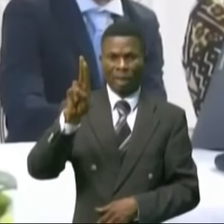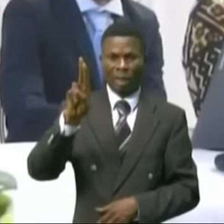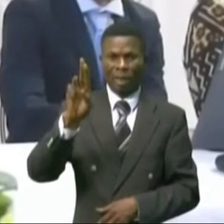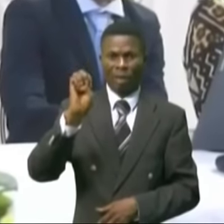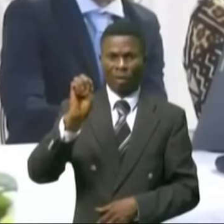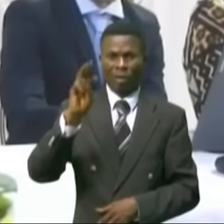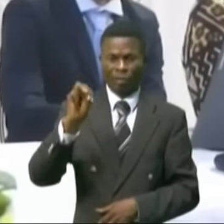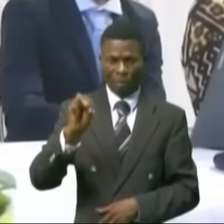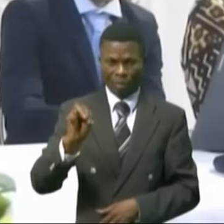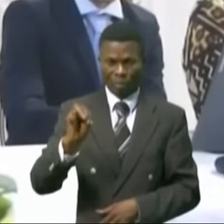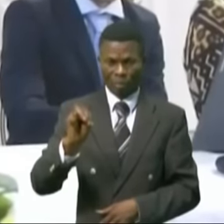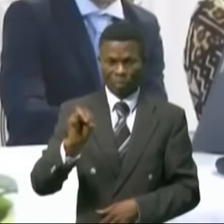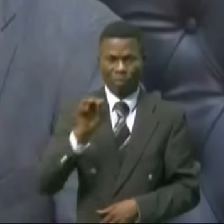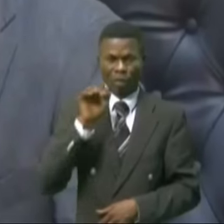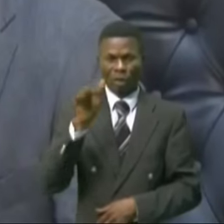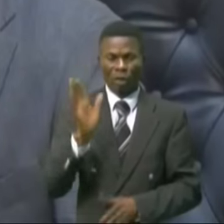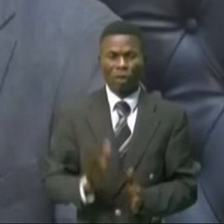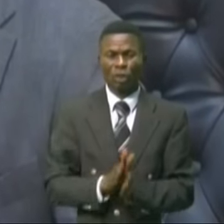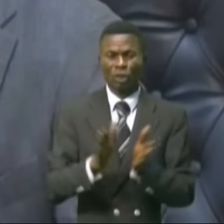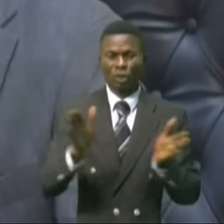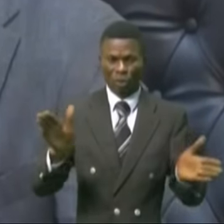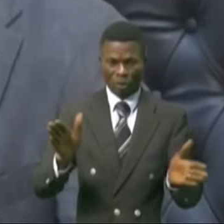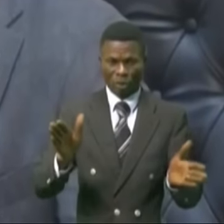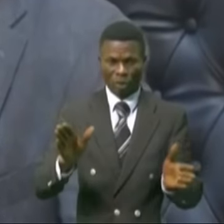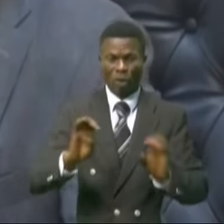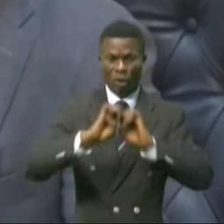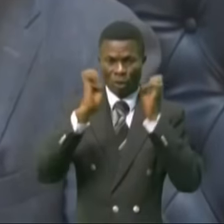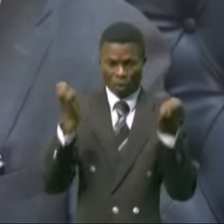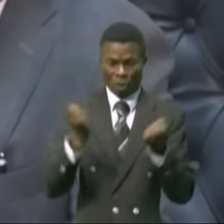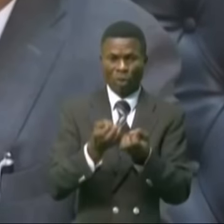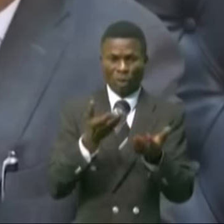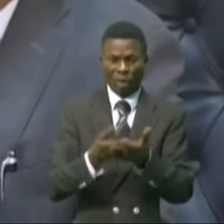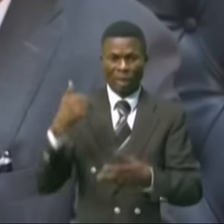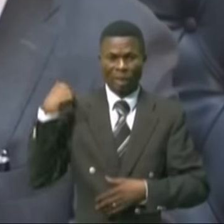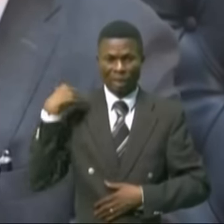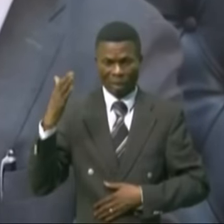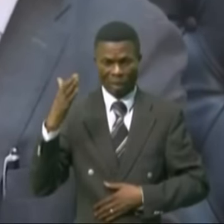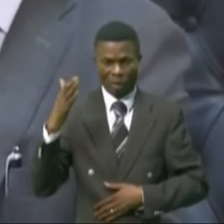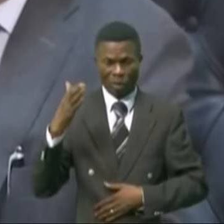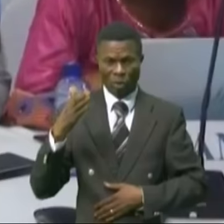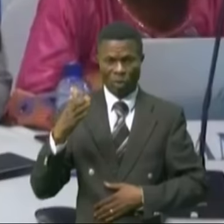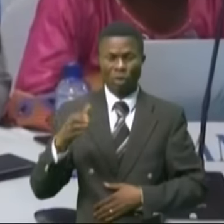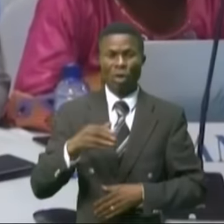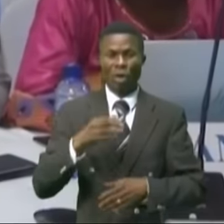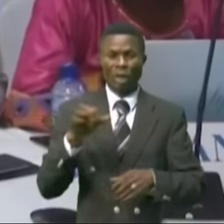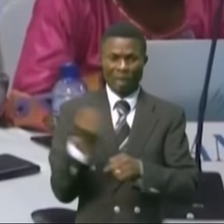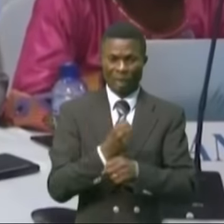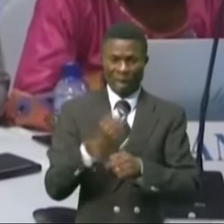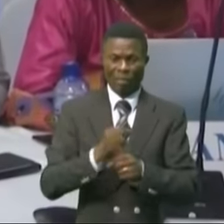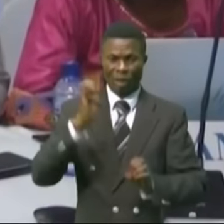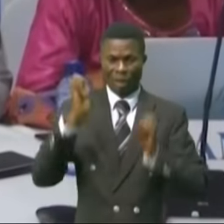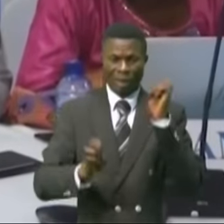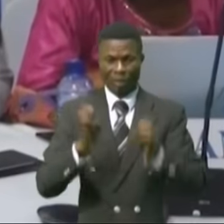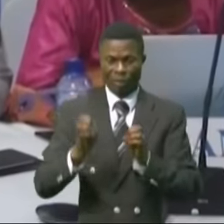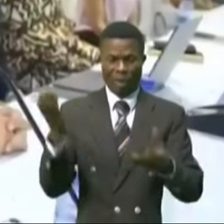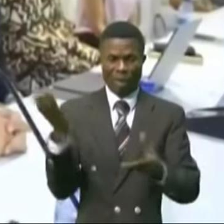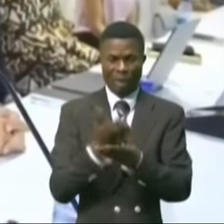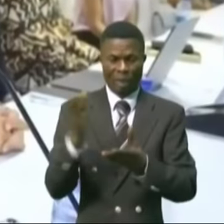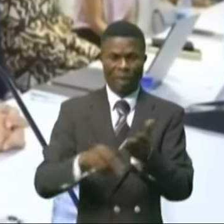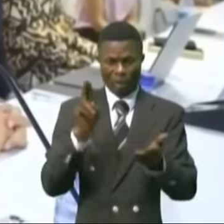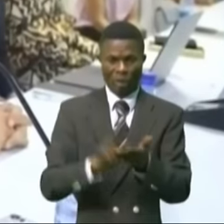Kinshasa-Gombe par les directeurs généraux de cet établissement public, cette session d'évaluation des contrats des mandats